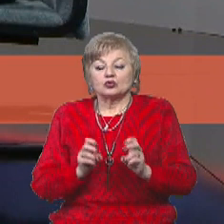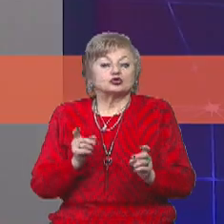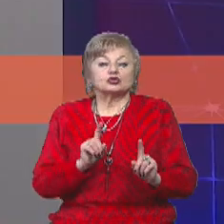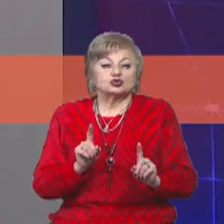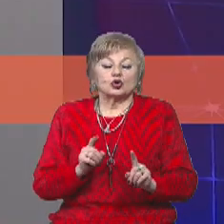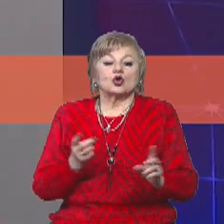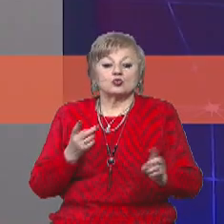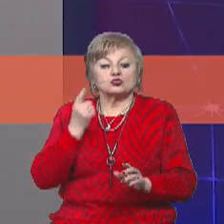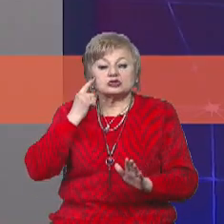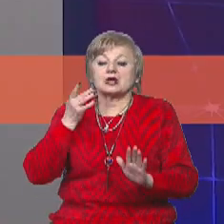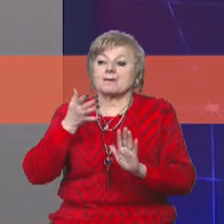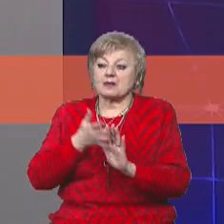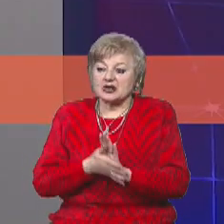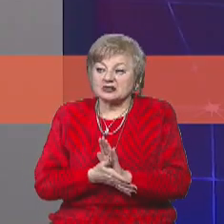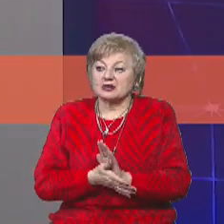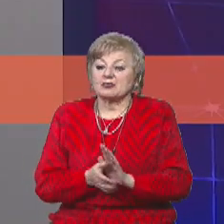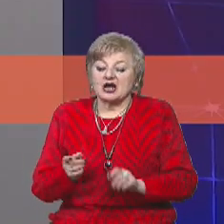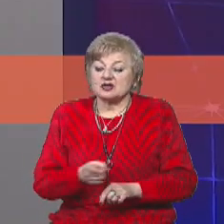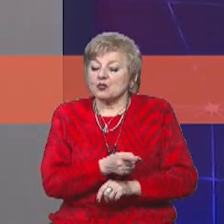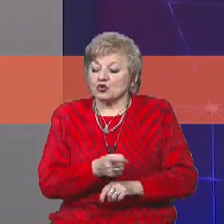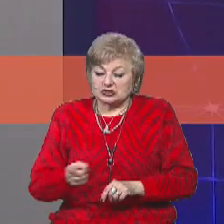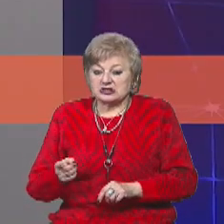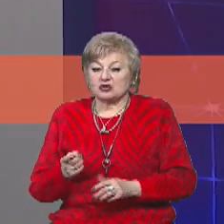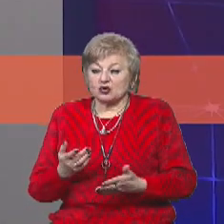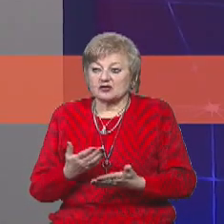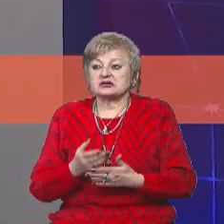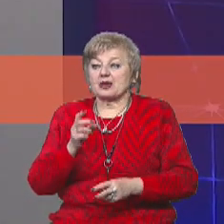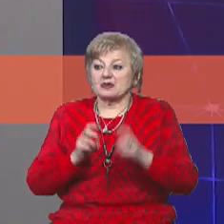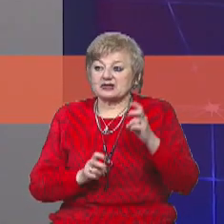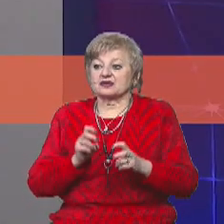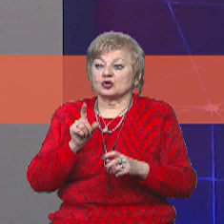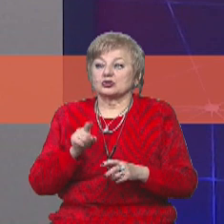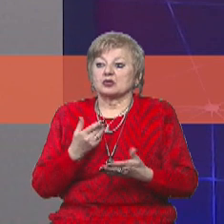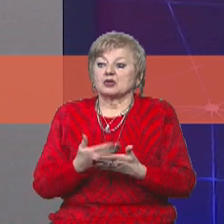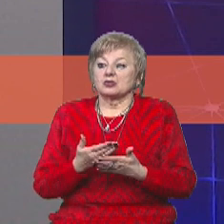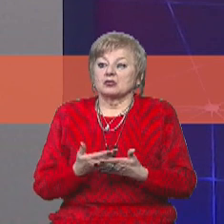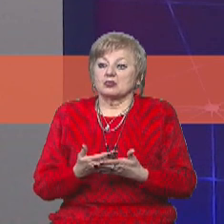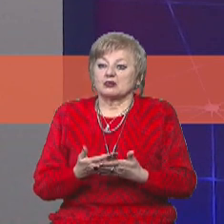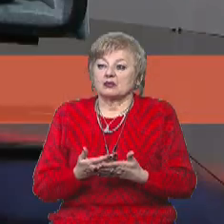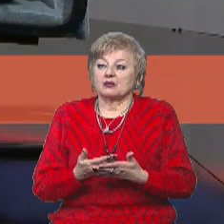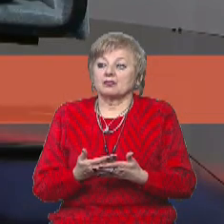треба розуміти, що кожен технологічний процес, який є на підприємствах, він супроводжується викидами певних,